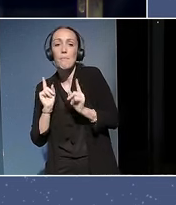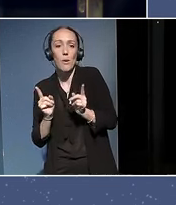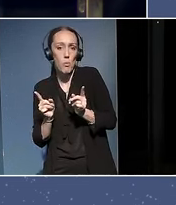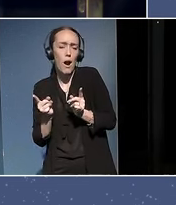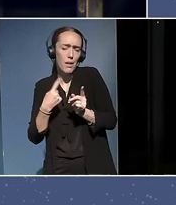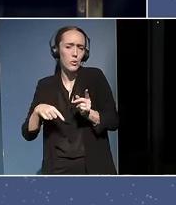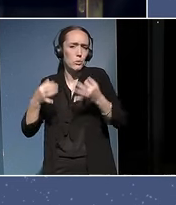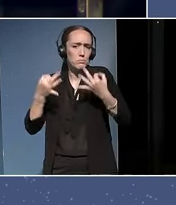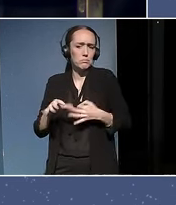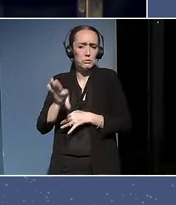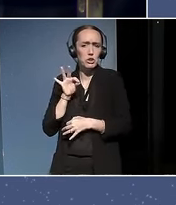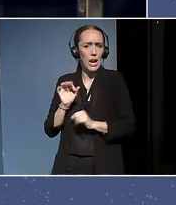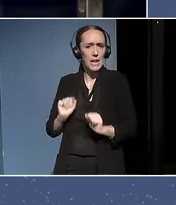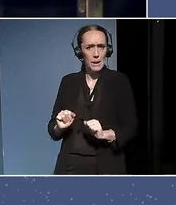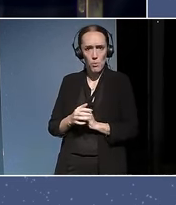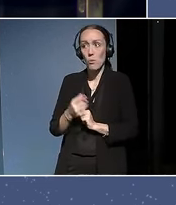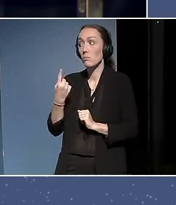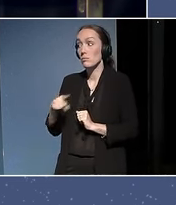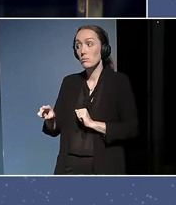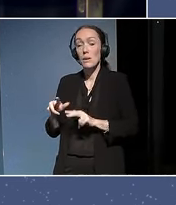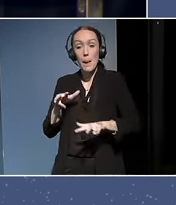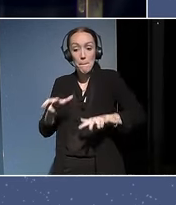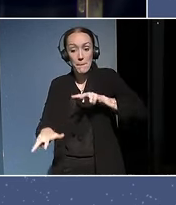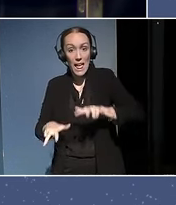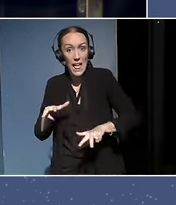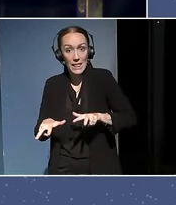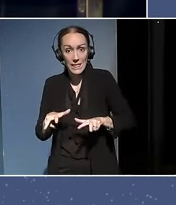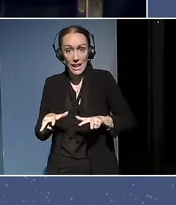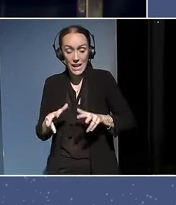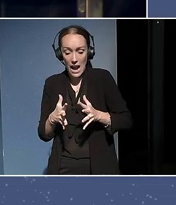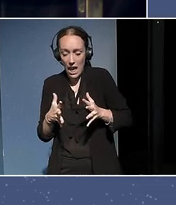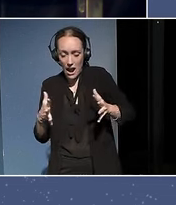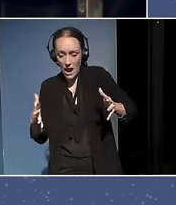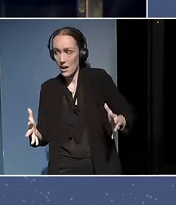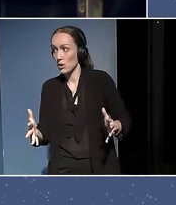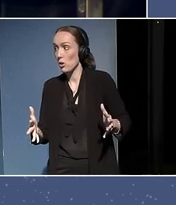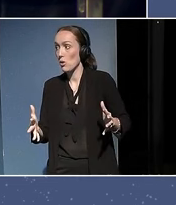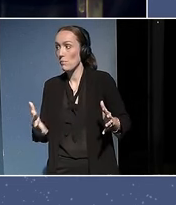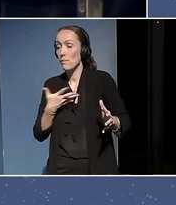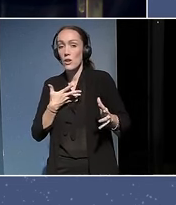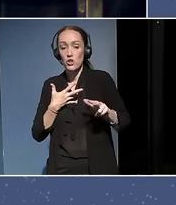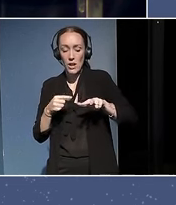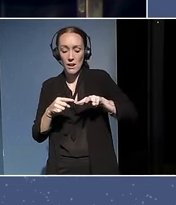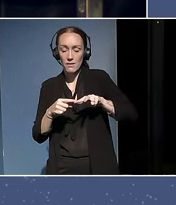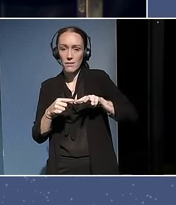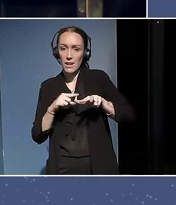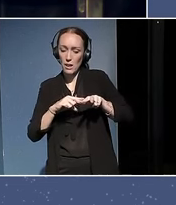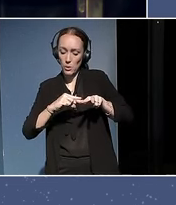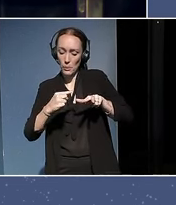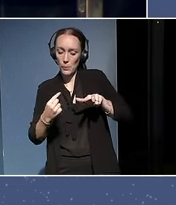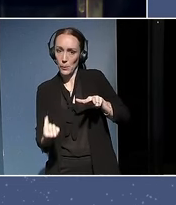fossili è un piede Largo con anche questo primo dito molto molto